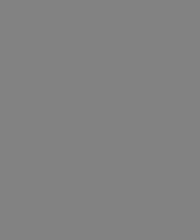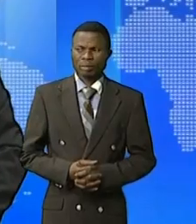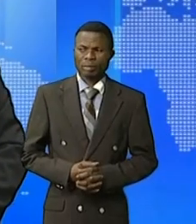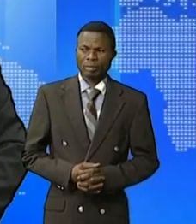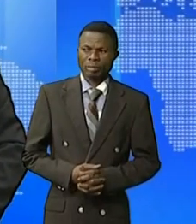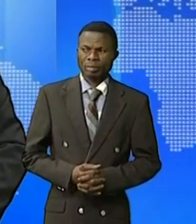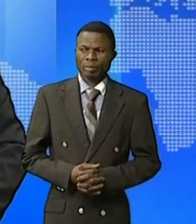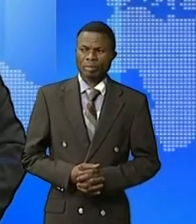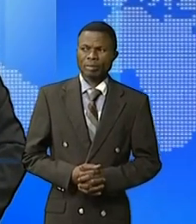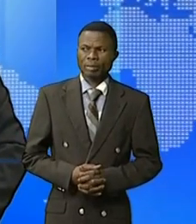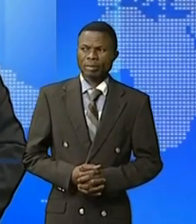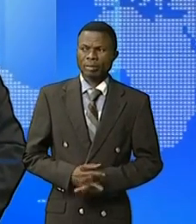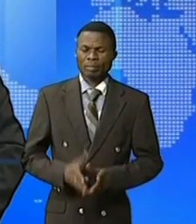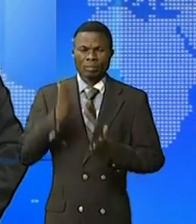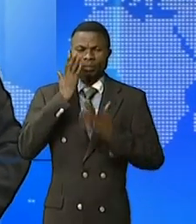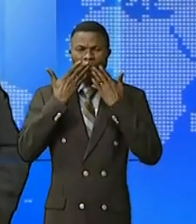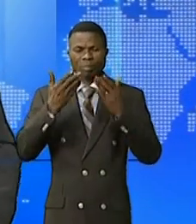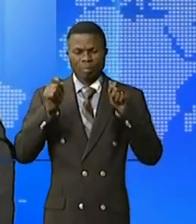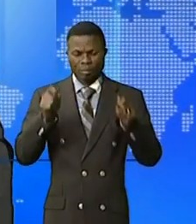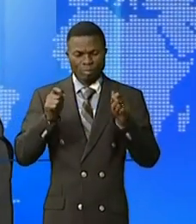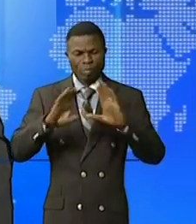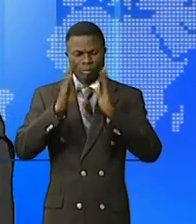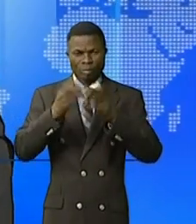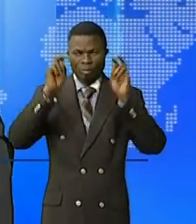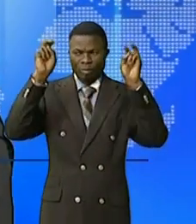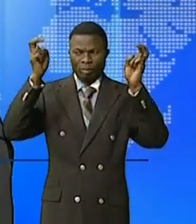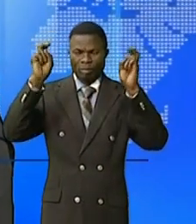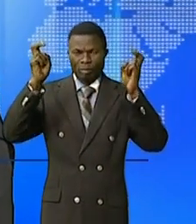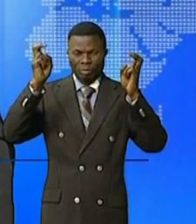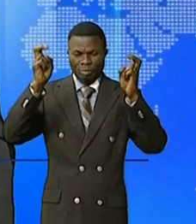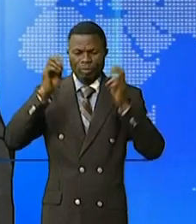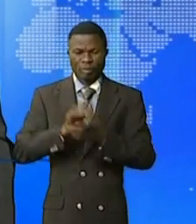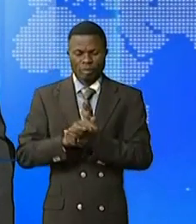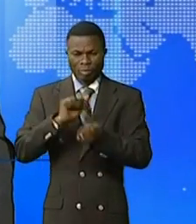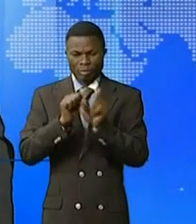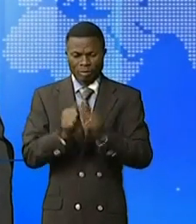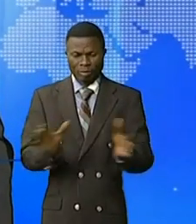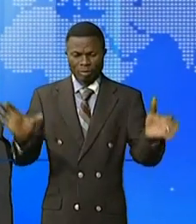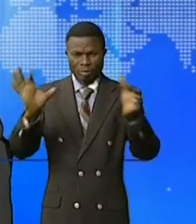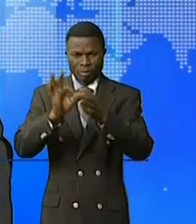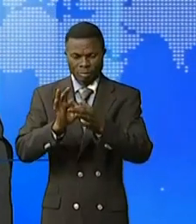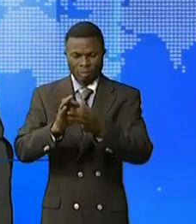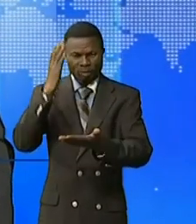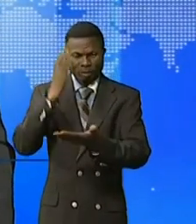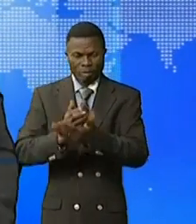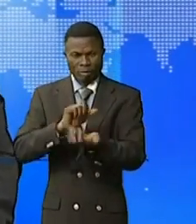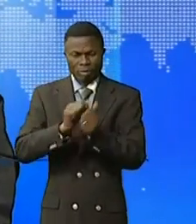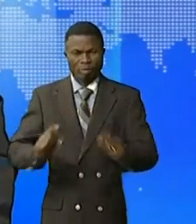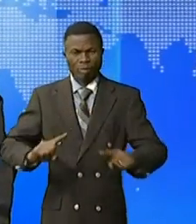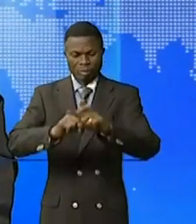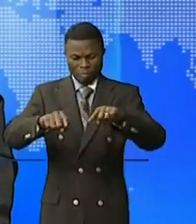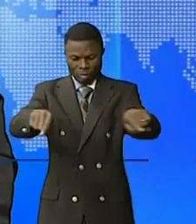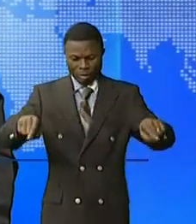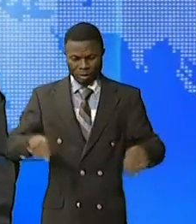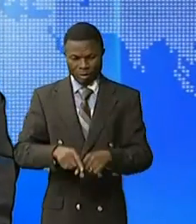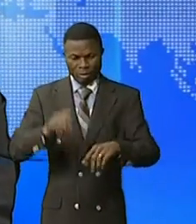messieurs, bonsoir. Bienvenue à ce journal. Tout de suite les titres. Un pacte de réconciliation pour mettre fin au conflit foncier qui les